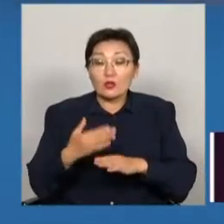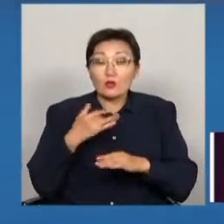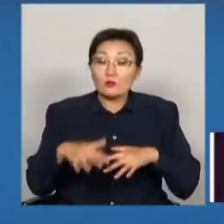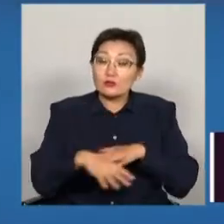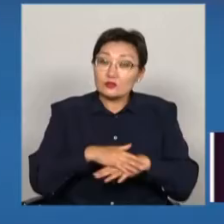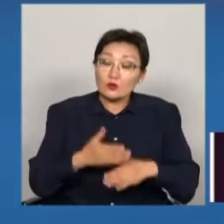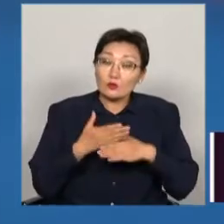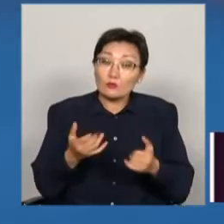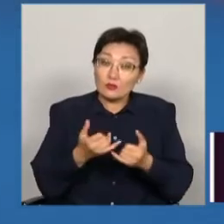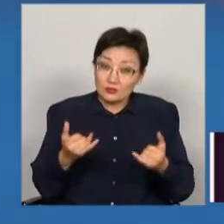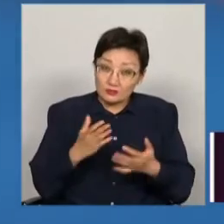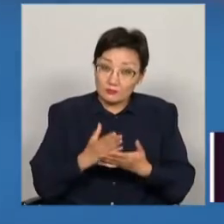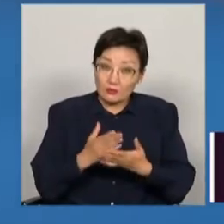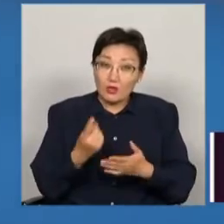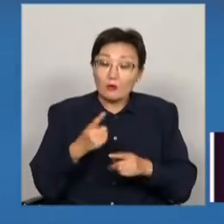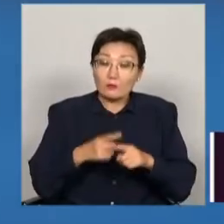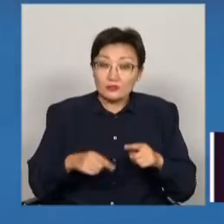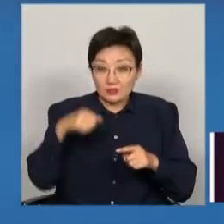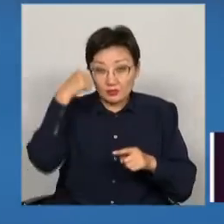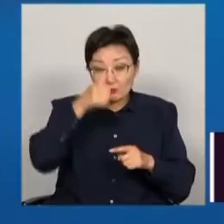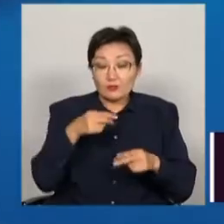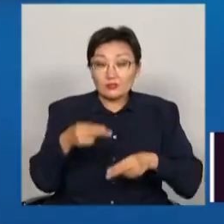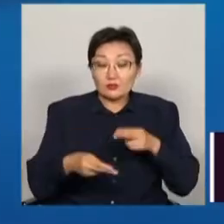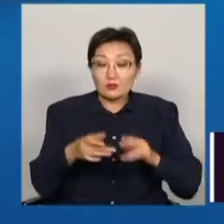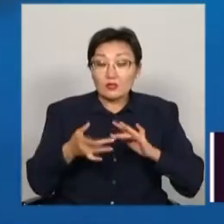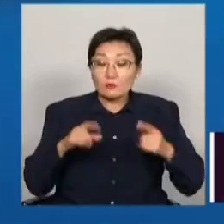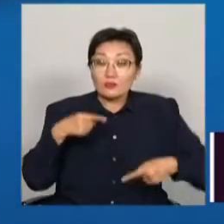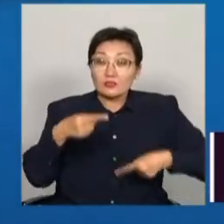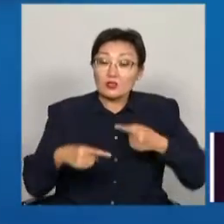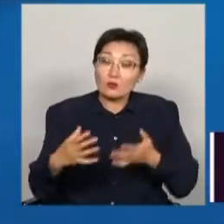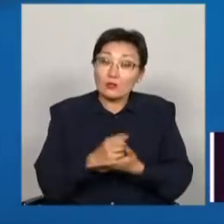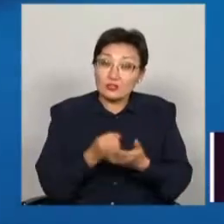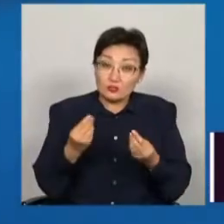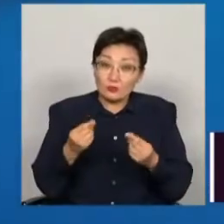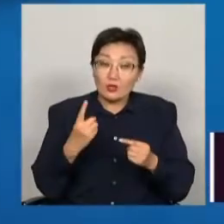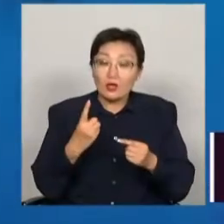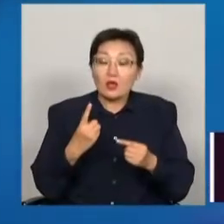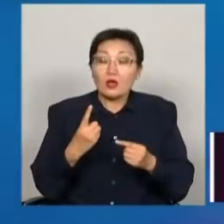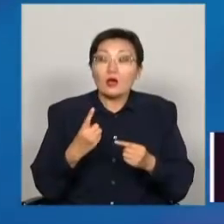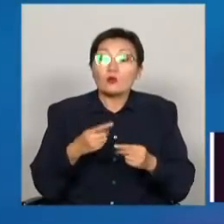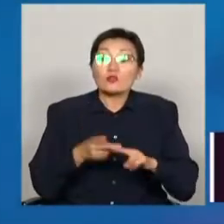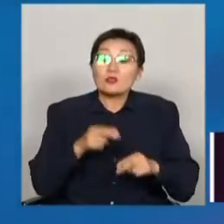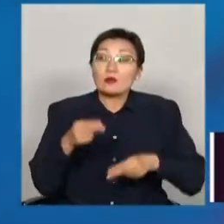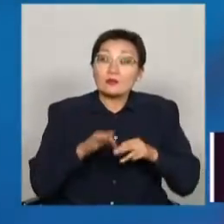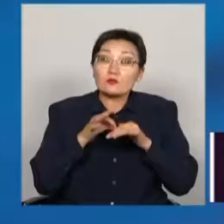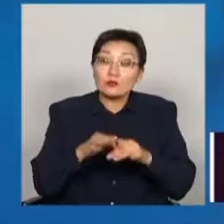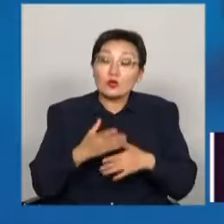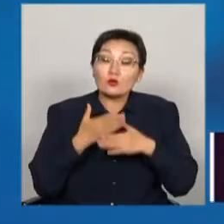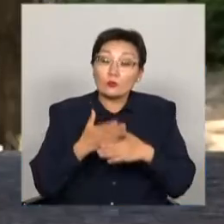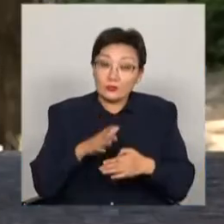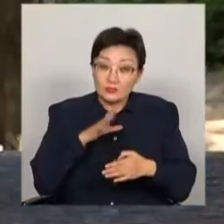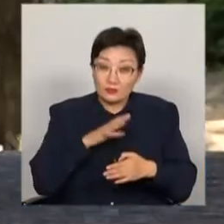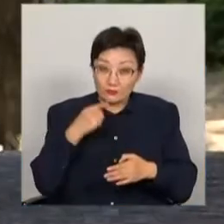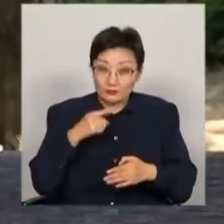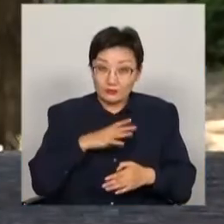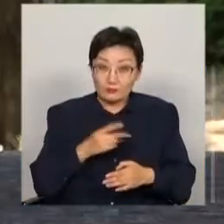көпшіліктің көмек көрсеткені бар. Бір жарым жыл бұрын ота жасарда әлеуметтік желіден жиналған қаржы бір жыртығымызға жамау болды дейді әйгерімнің өзі.